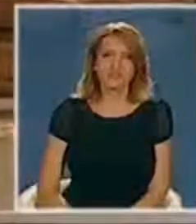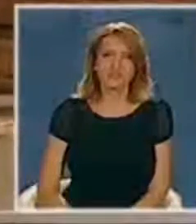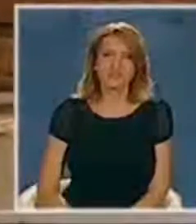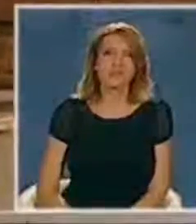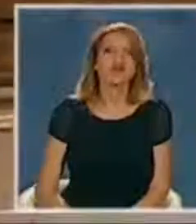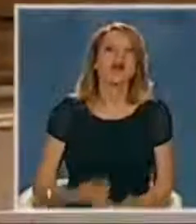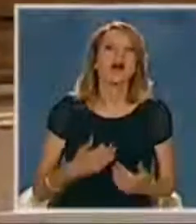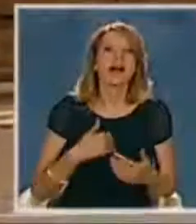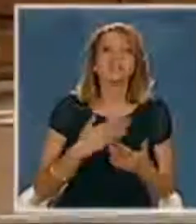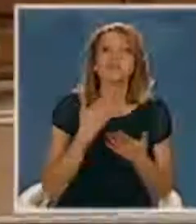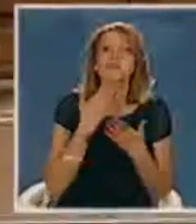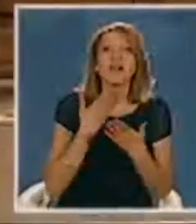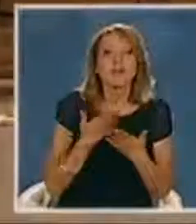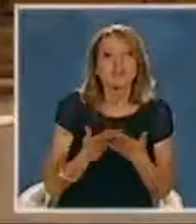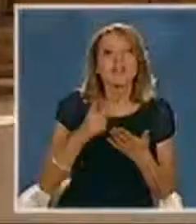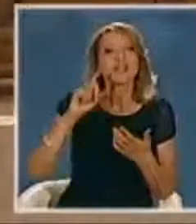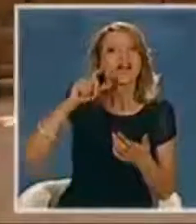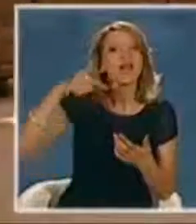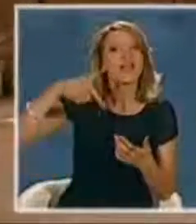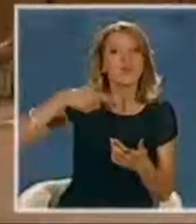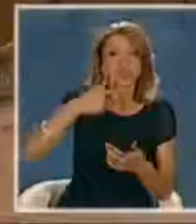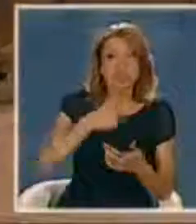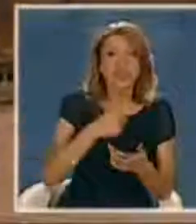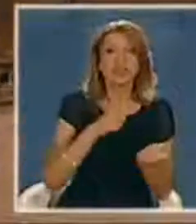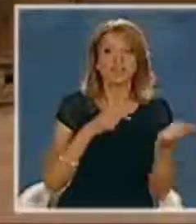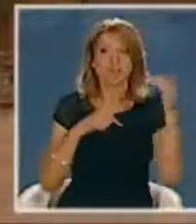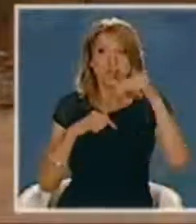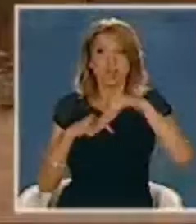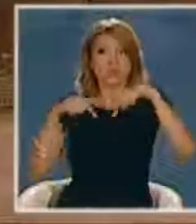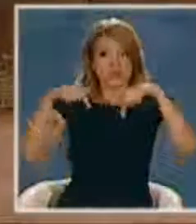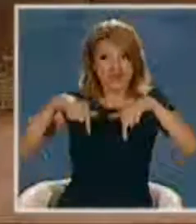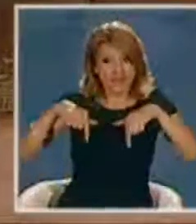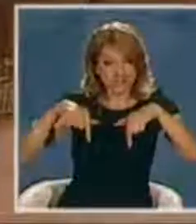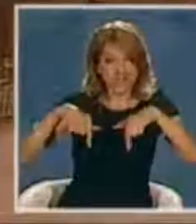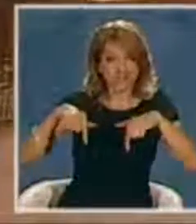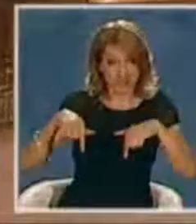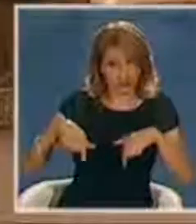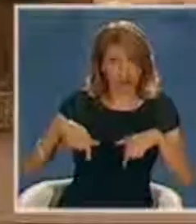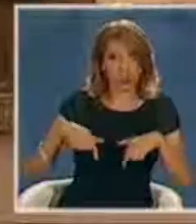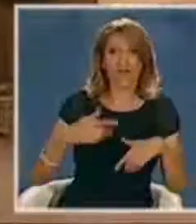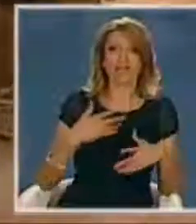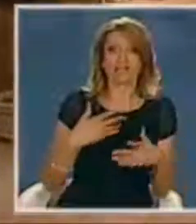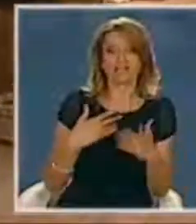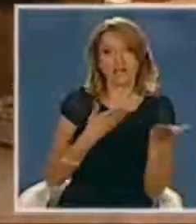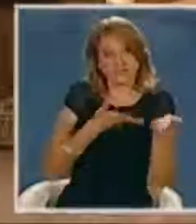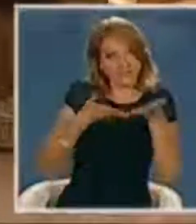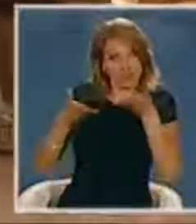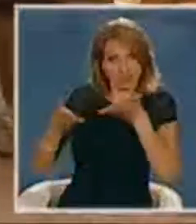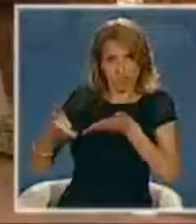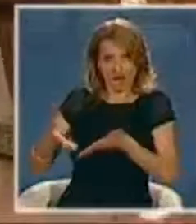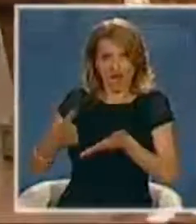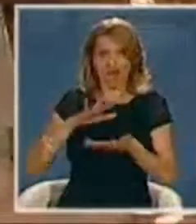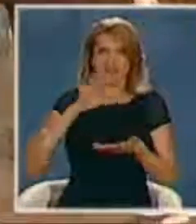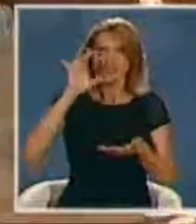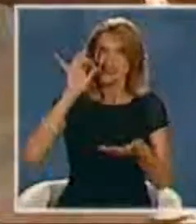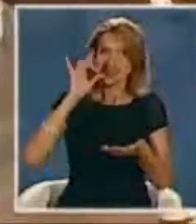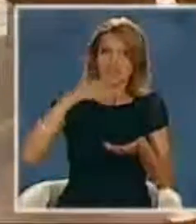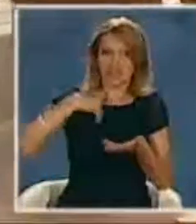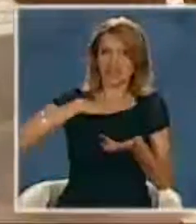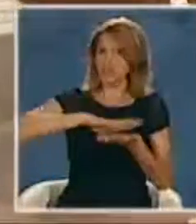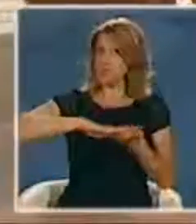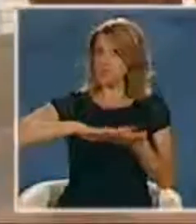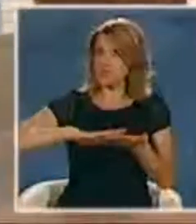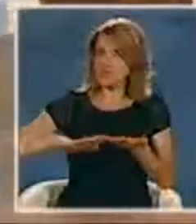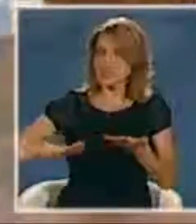Аз благодаря на Гевчен за това, че дойде днес тук. Те си искам да поканя по средата на нашата сцена, за